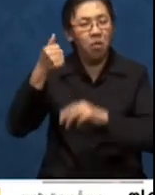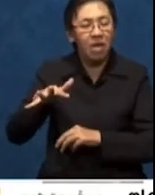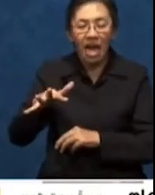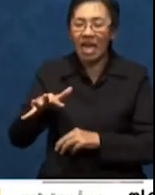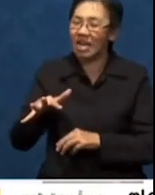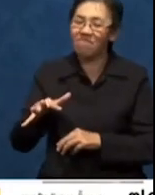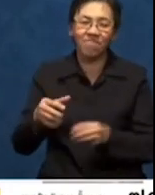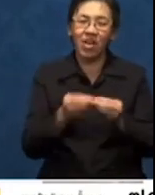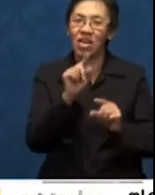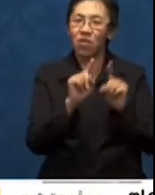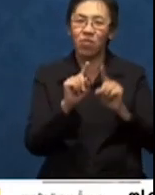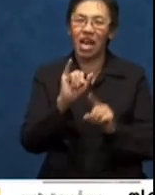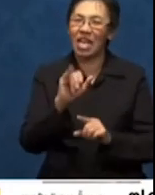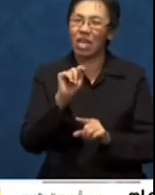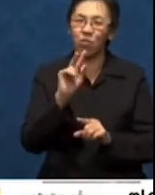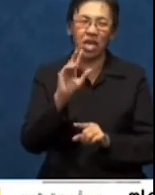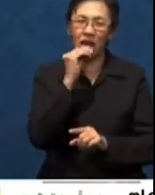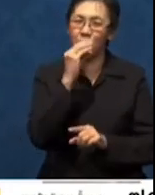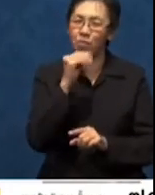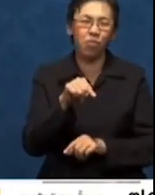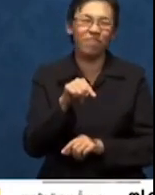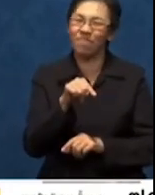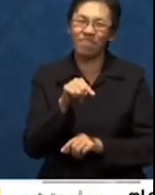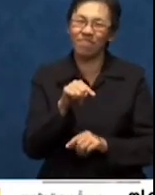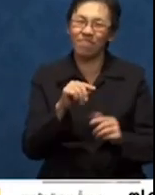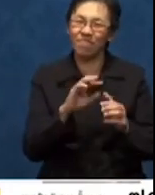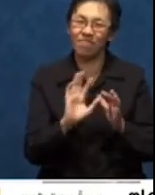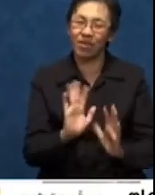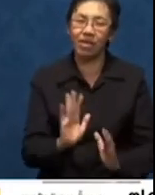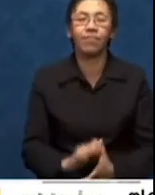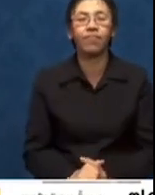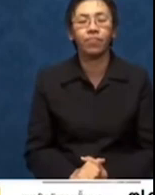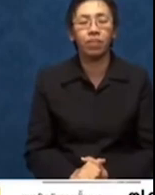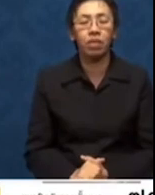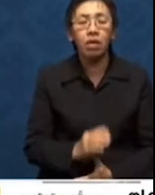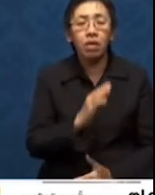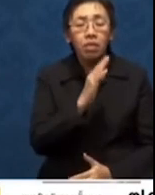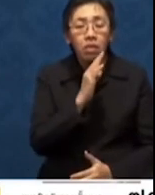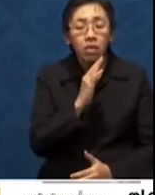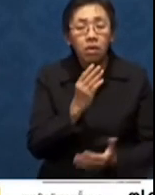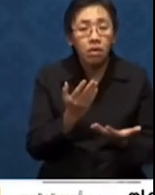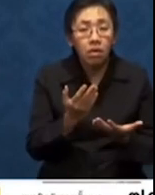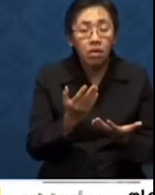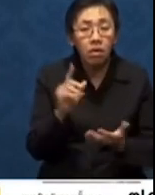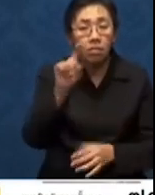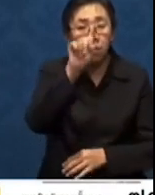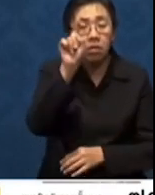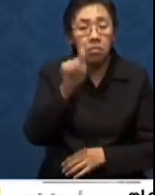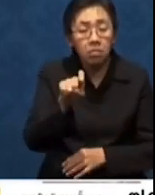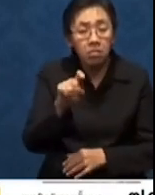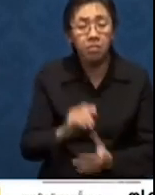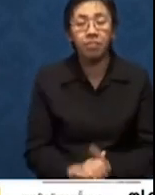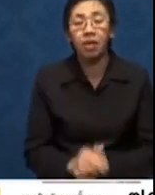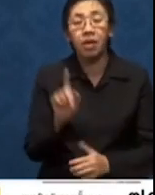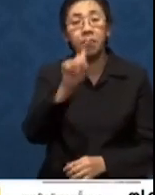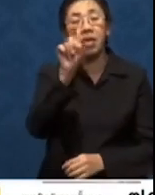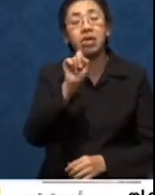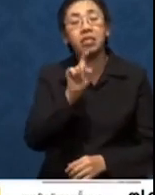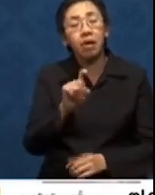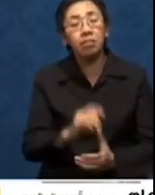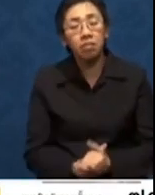ได้คำถามถัดไปก็คือตกลงแล้วที่มีการอภิปรายกันม